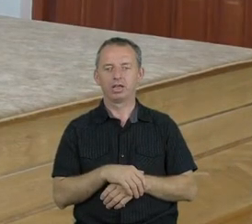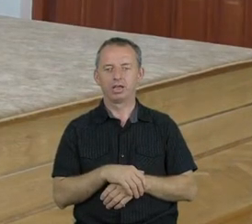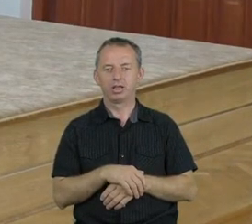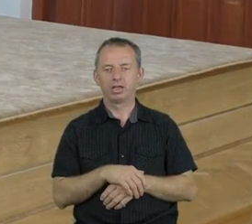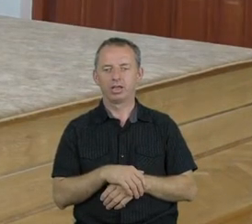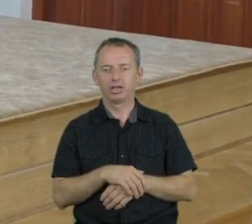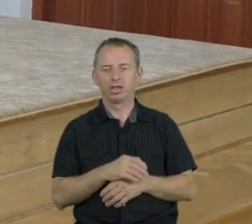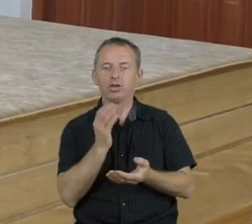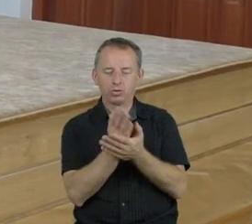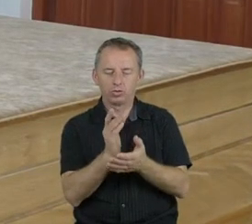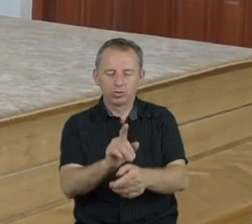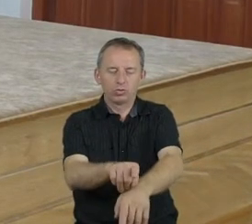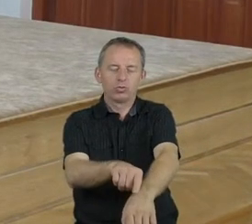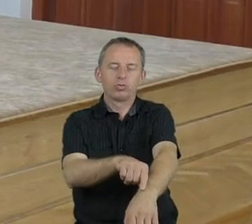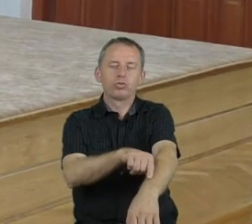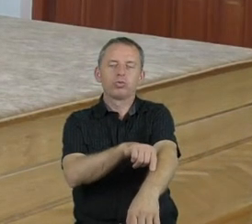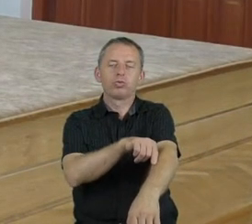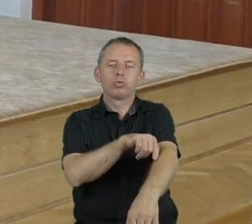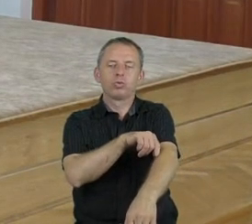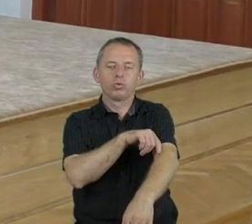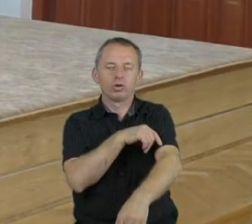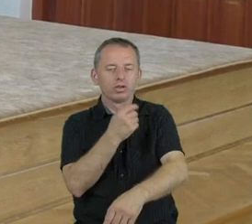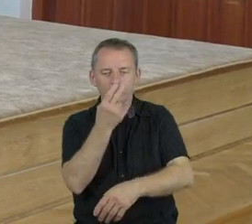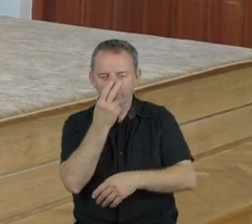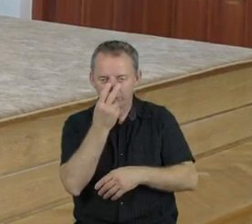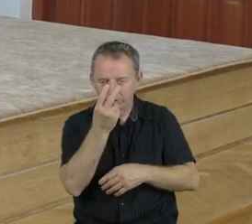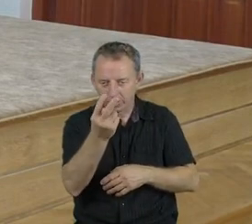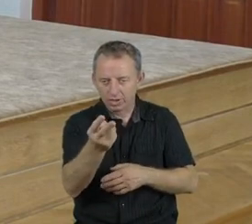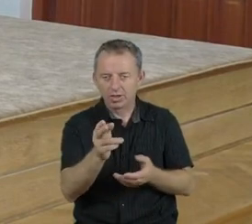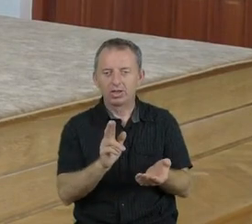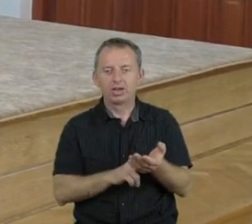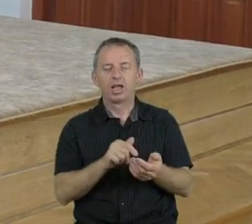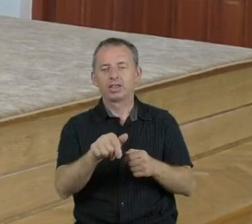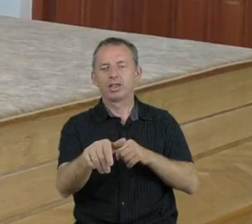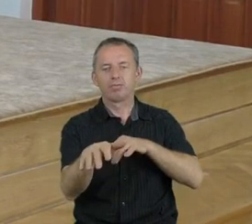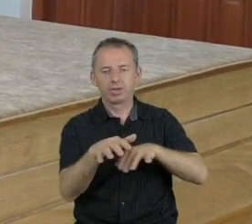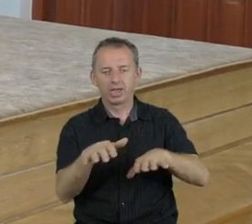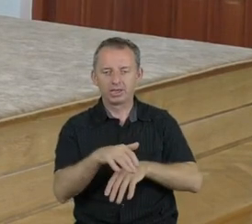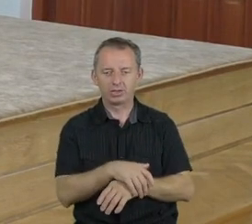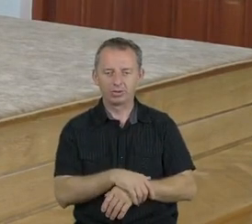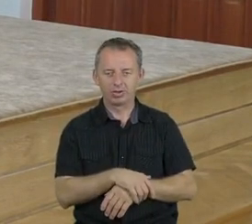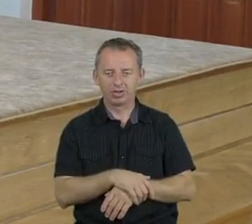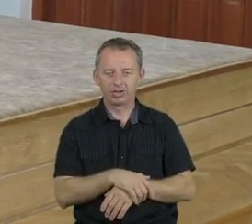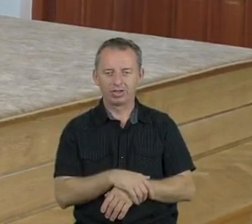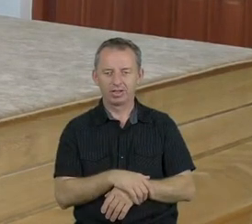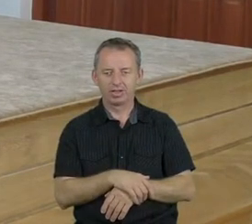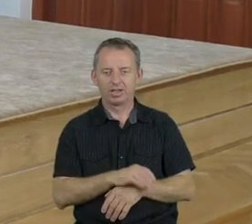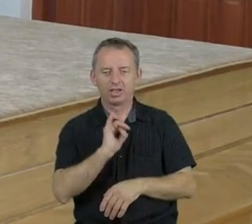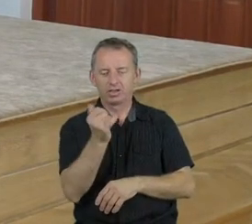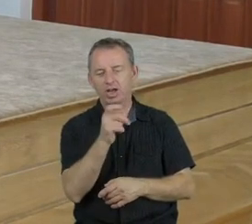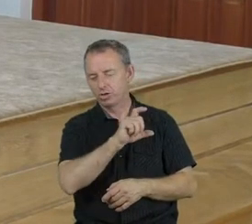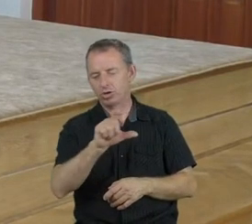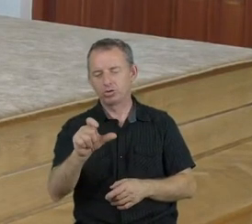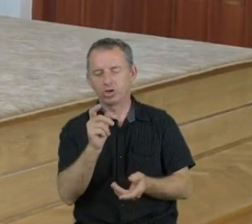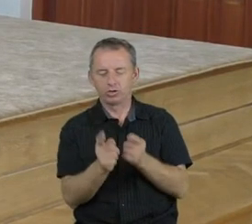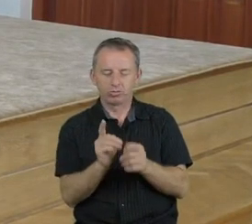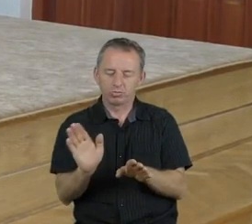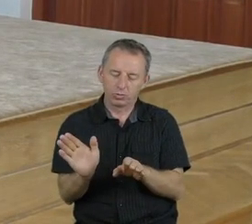Ile to już było? 2,5 roku, gdyśmy się widzieli na tym miejscu. Jak ten czas szybko